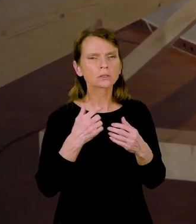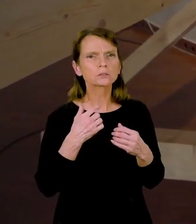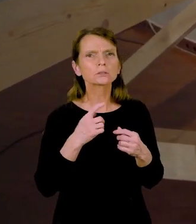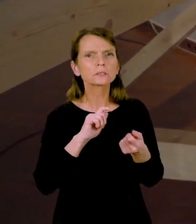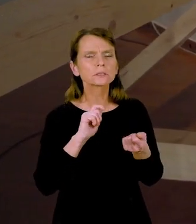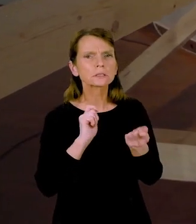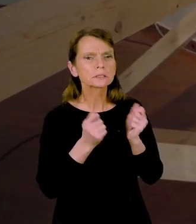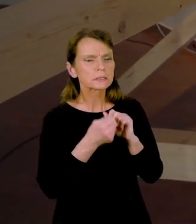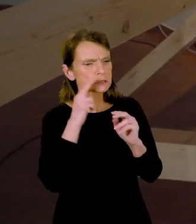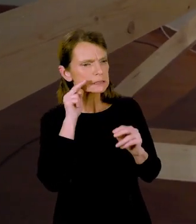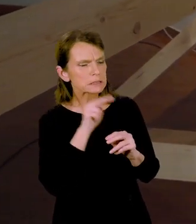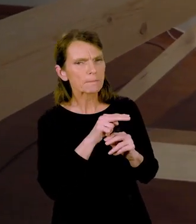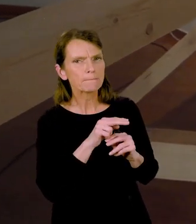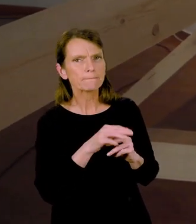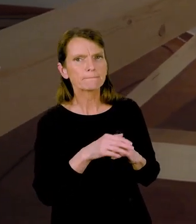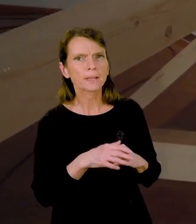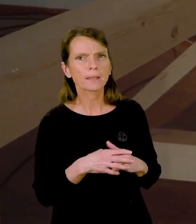stremljen.